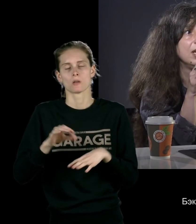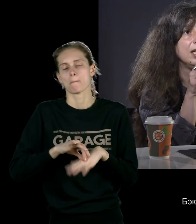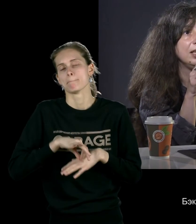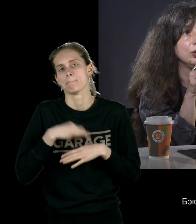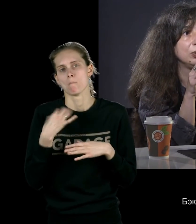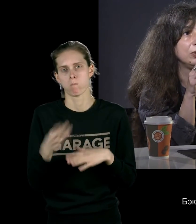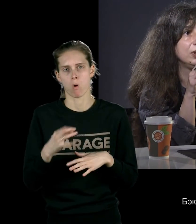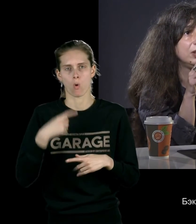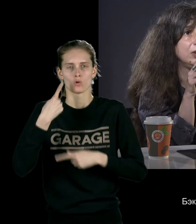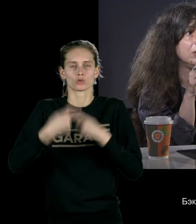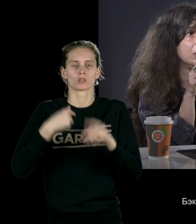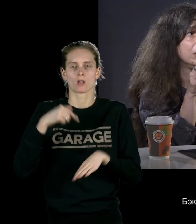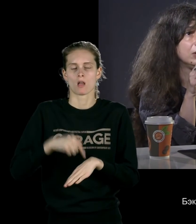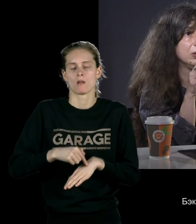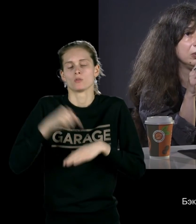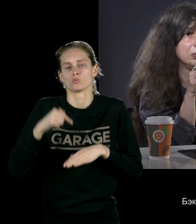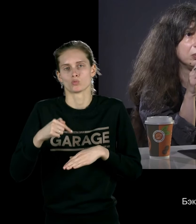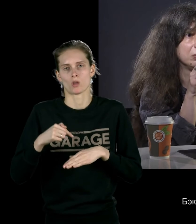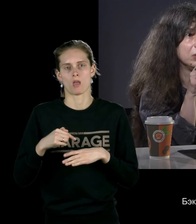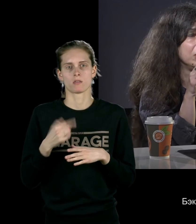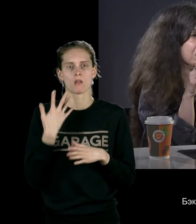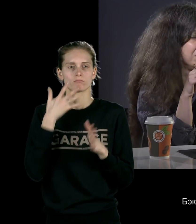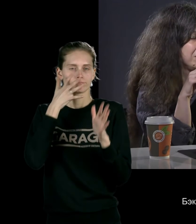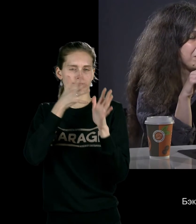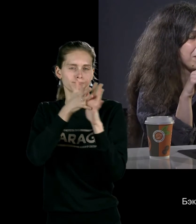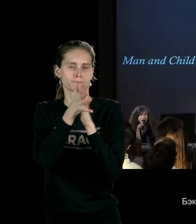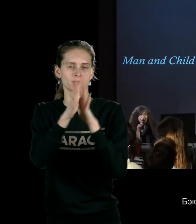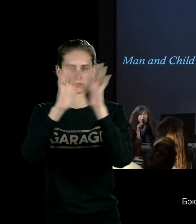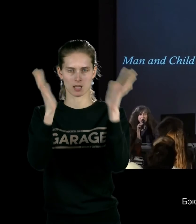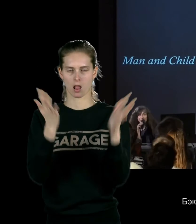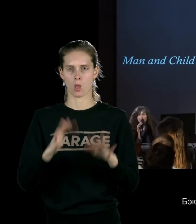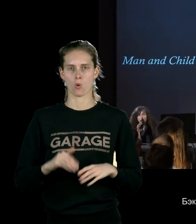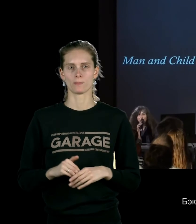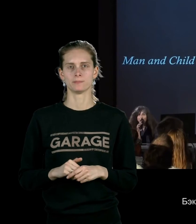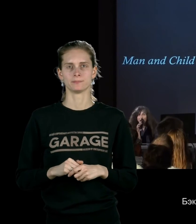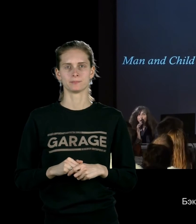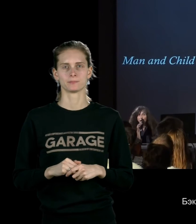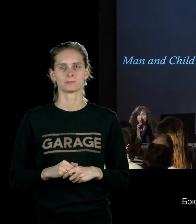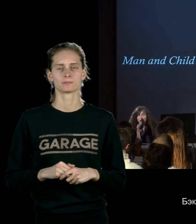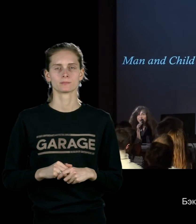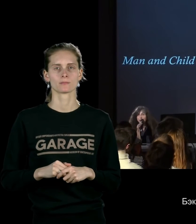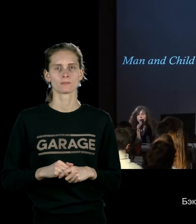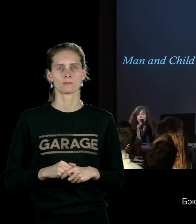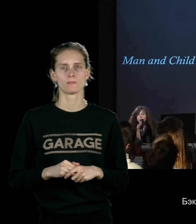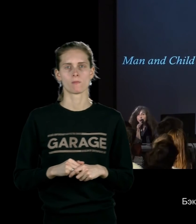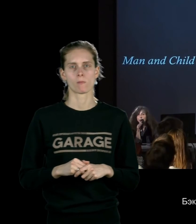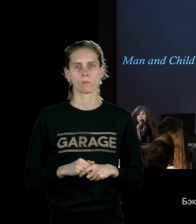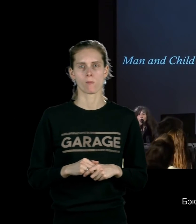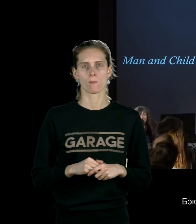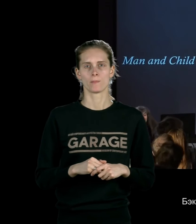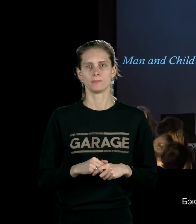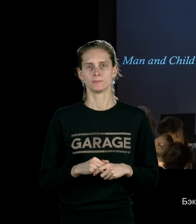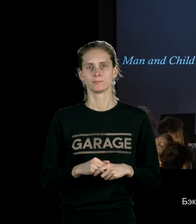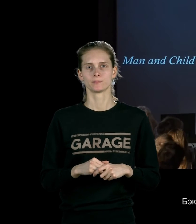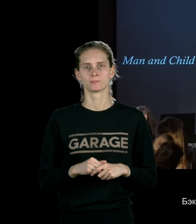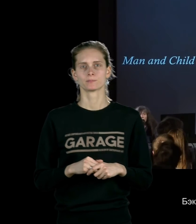проходят. И, собственно говоря, действительно является вполне понятным описанием той непонятной истории, которая происходит